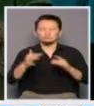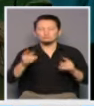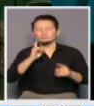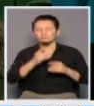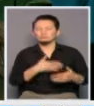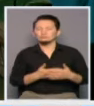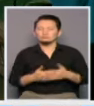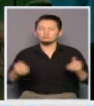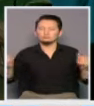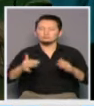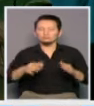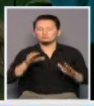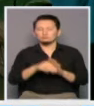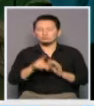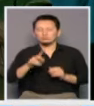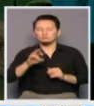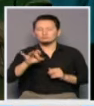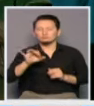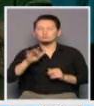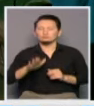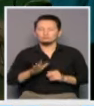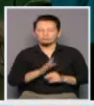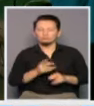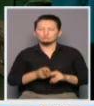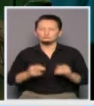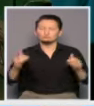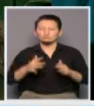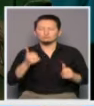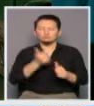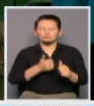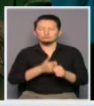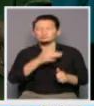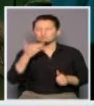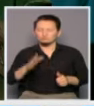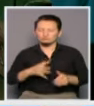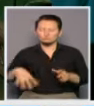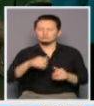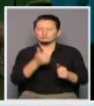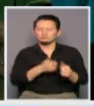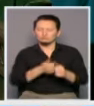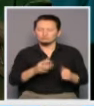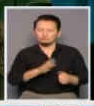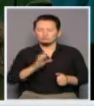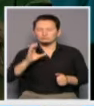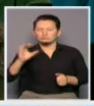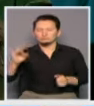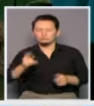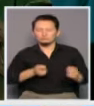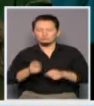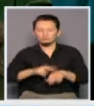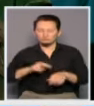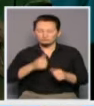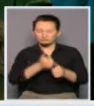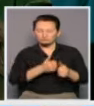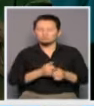активисты Алашорды. Среди них был и Досмухамедов. Они испытывали гонения с двух сторон. С одной стороны, их преследовало советское правительство, а с